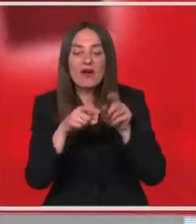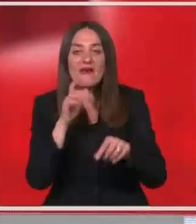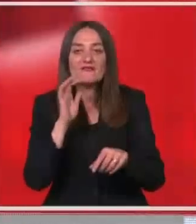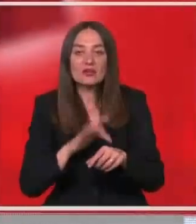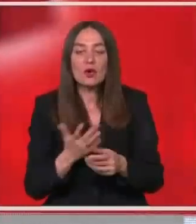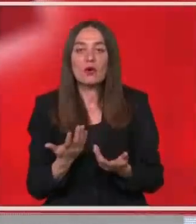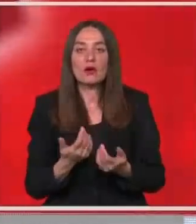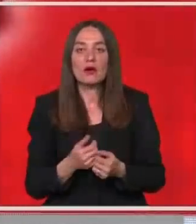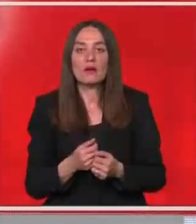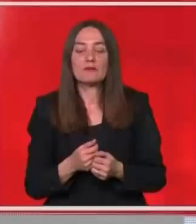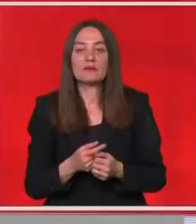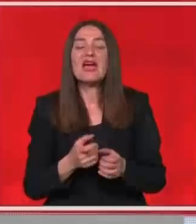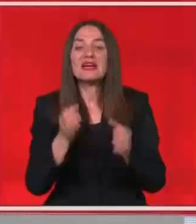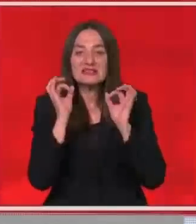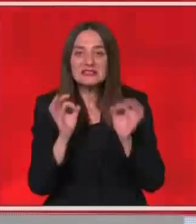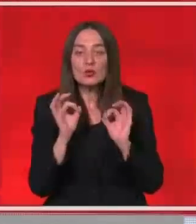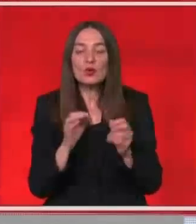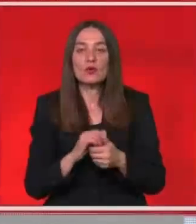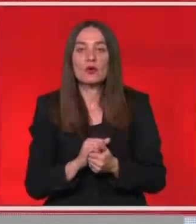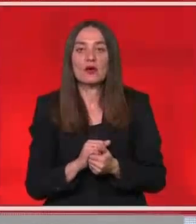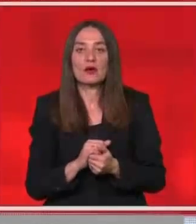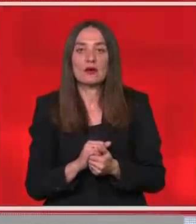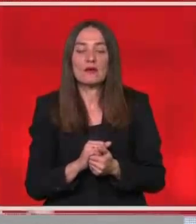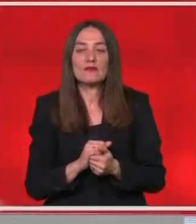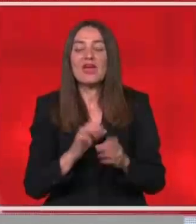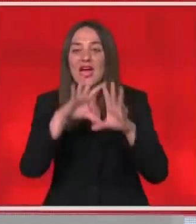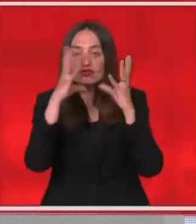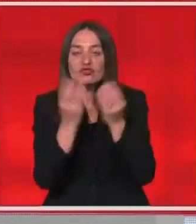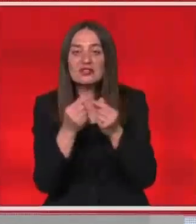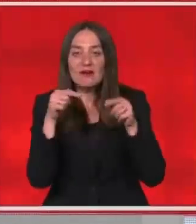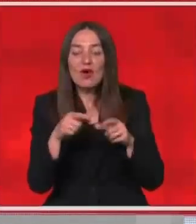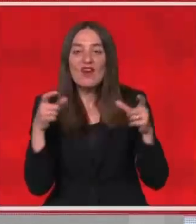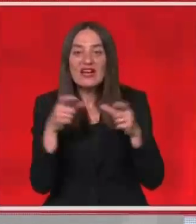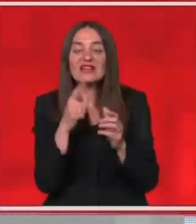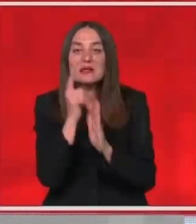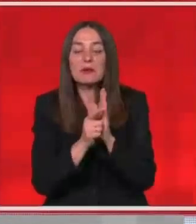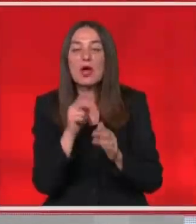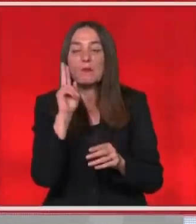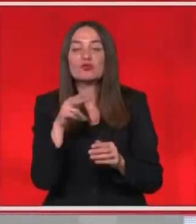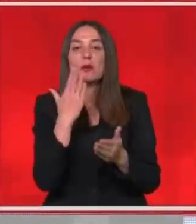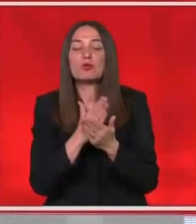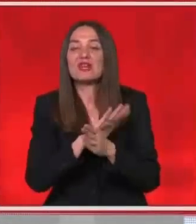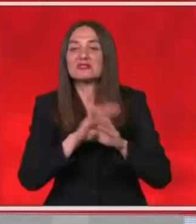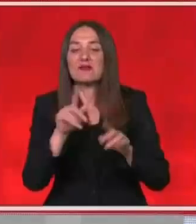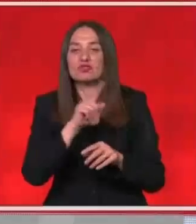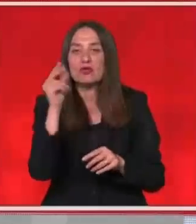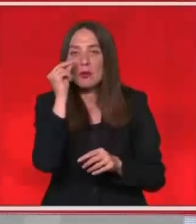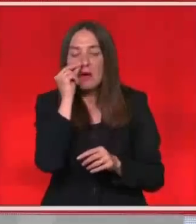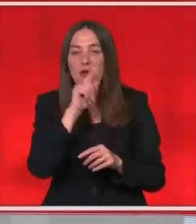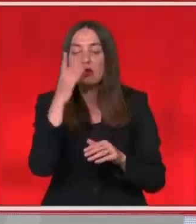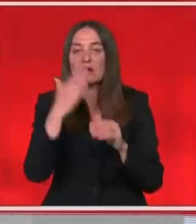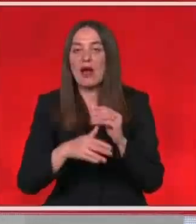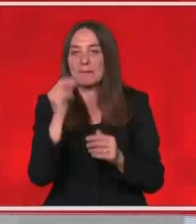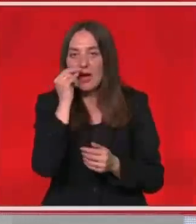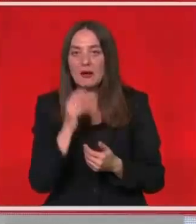infektologa, sigurno je da čitav ovaj krizni period može da bude završen već do maja ili do kraja